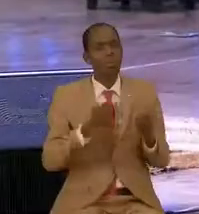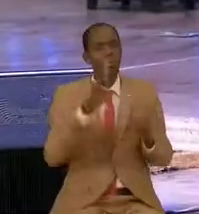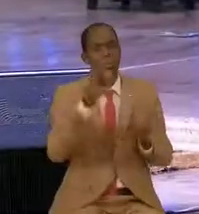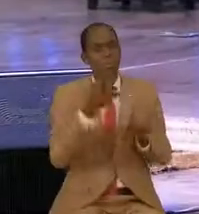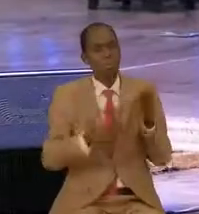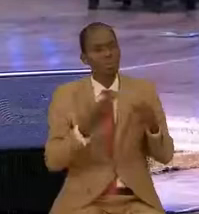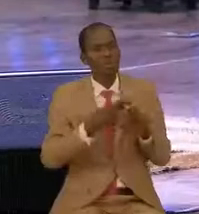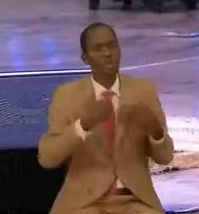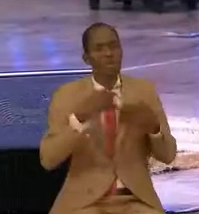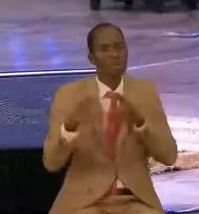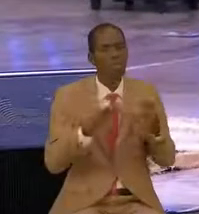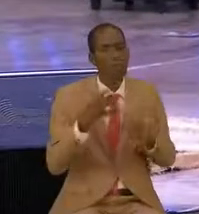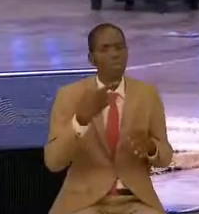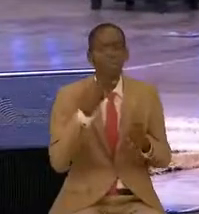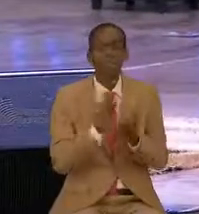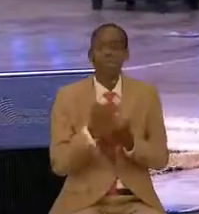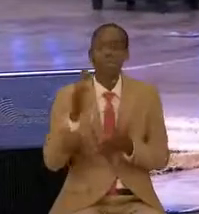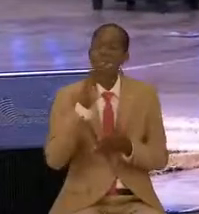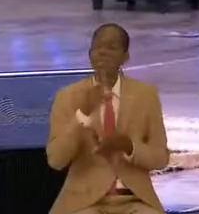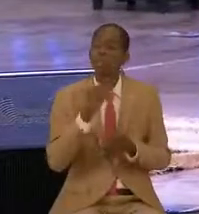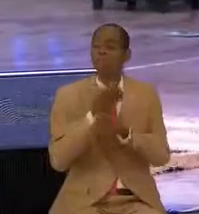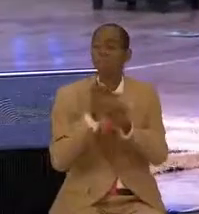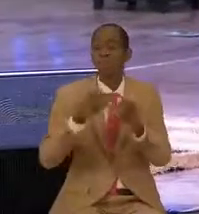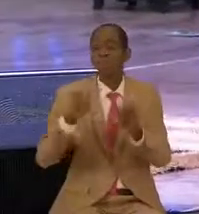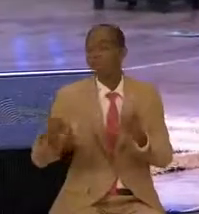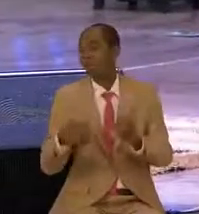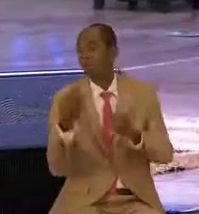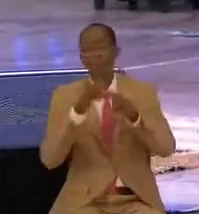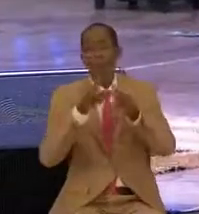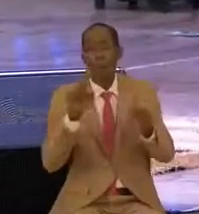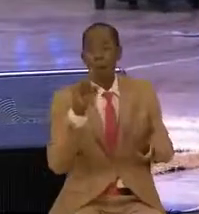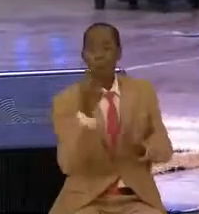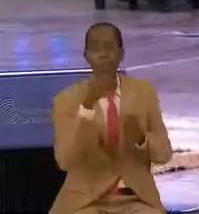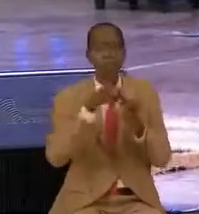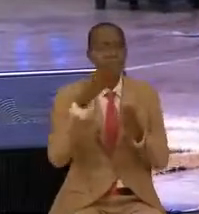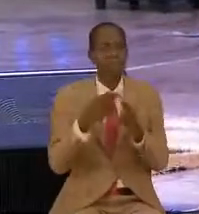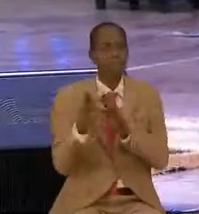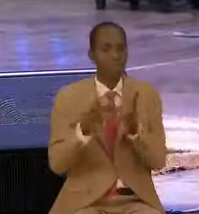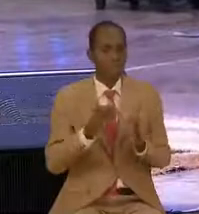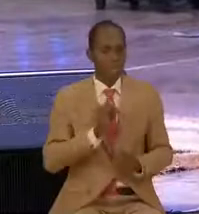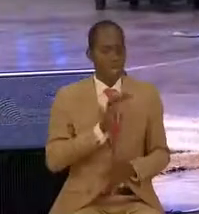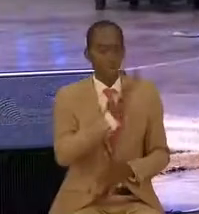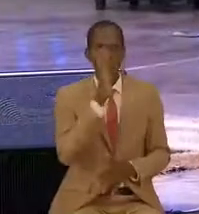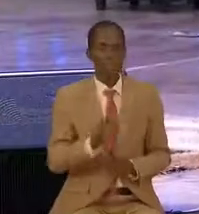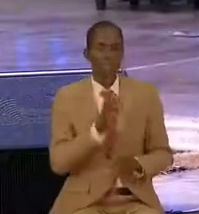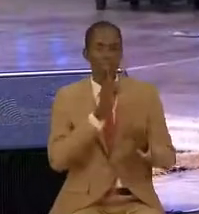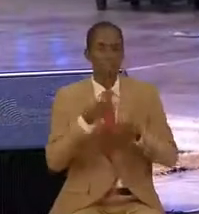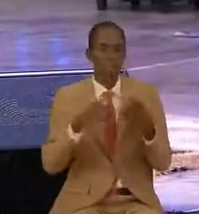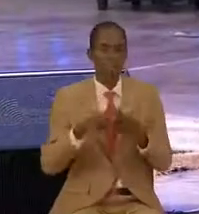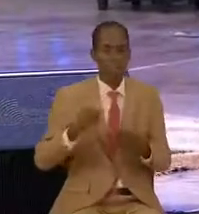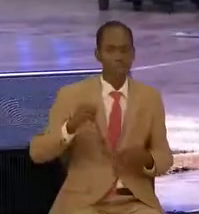ceci, qu'il n'y a de salut en aucun autre, excepté dans le nom de Jésus? Je n'avais pas parlé de la